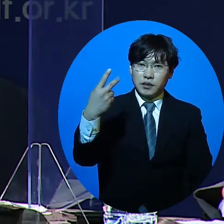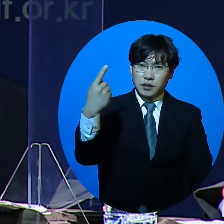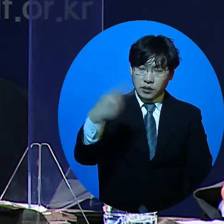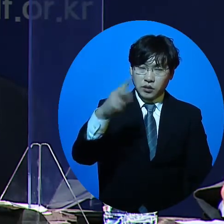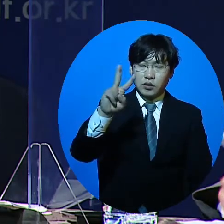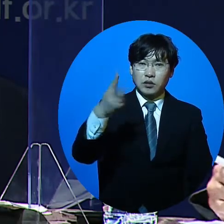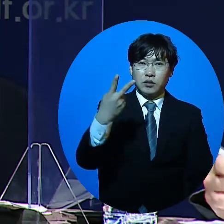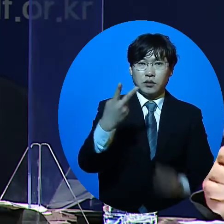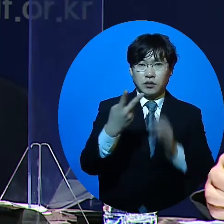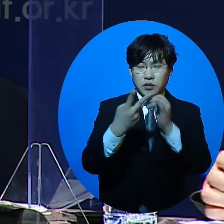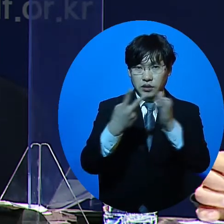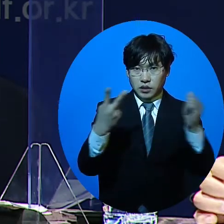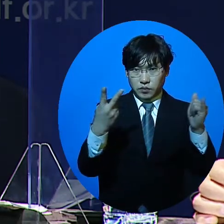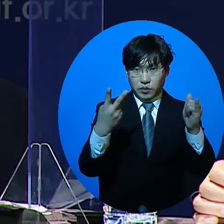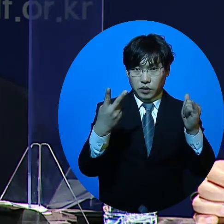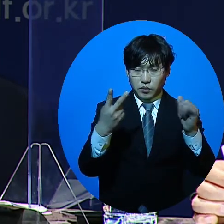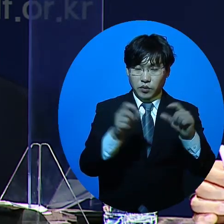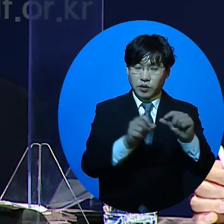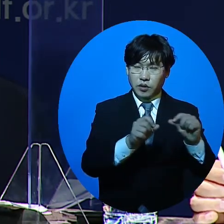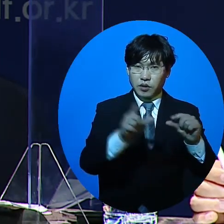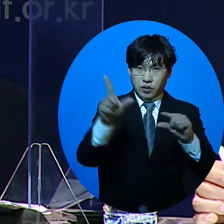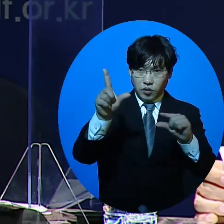2022년까지